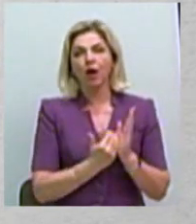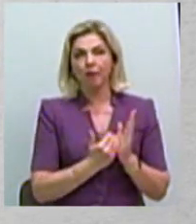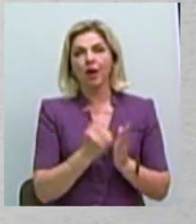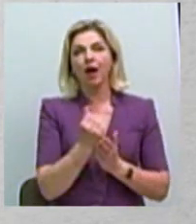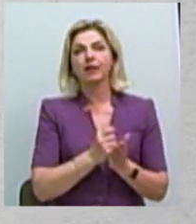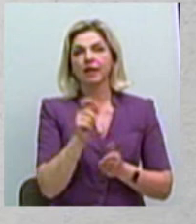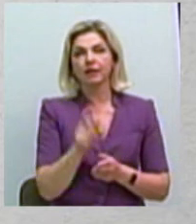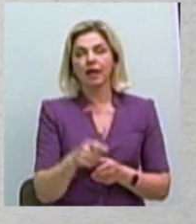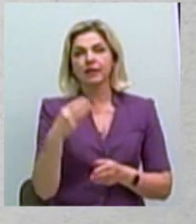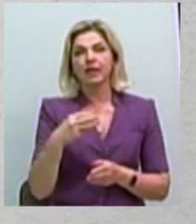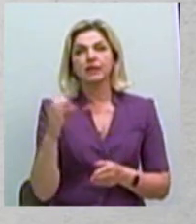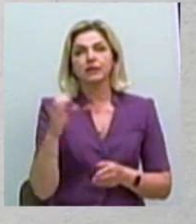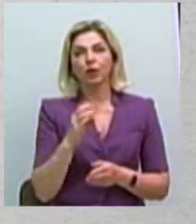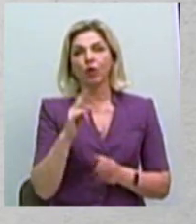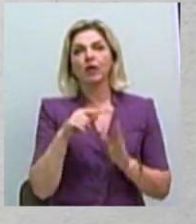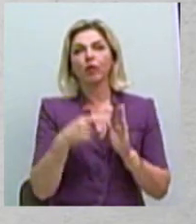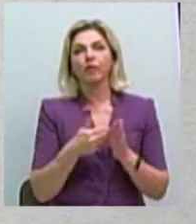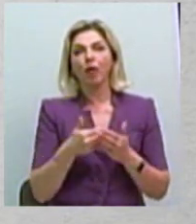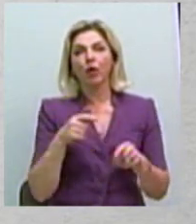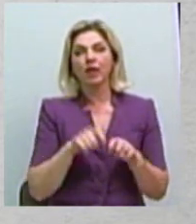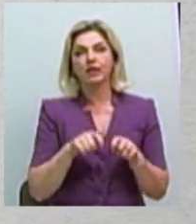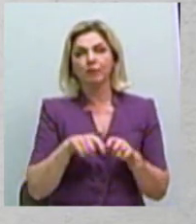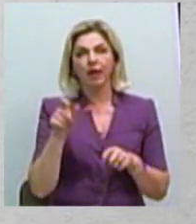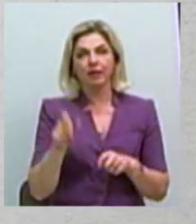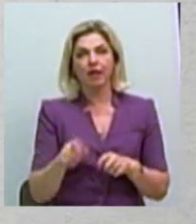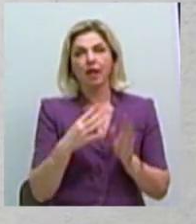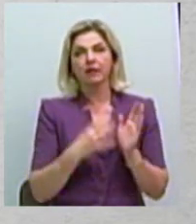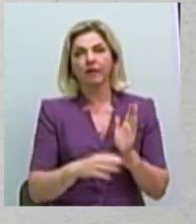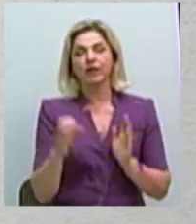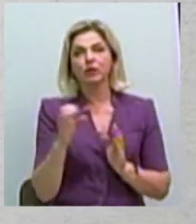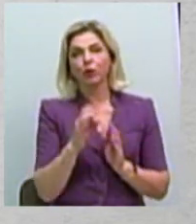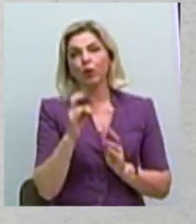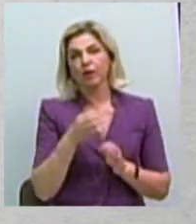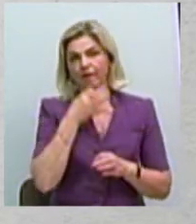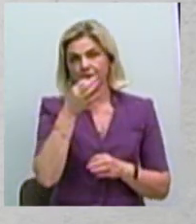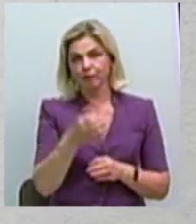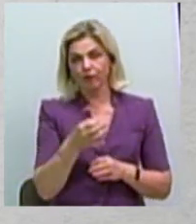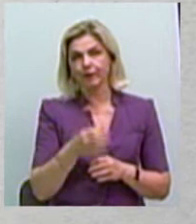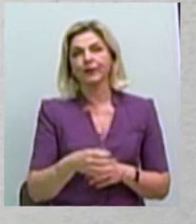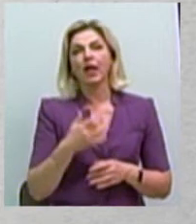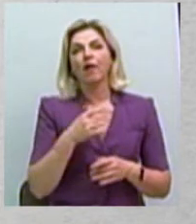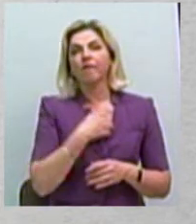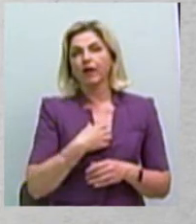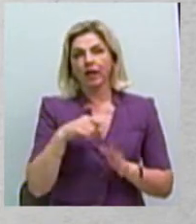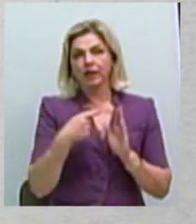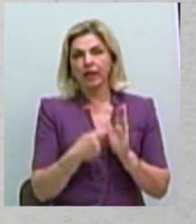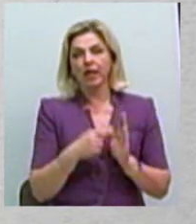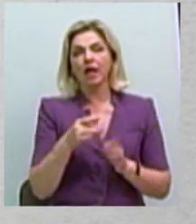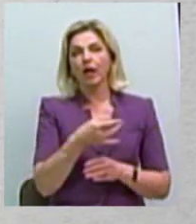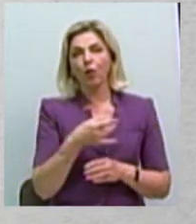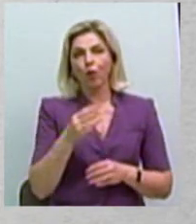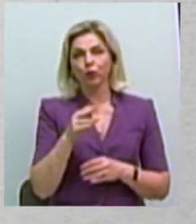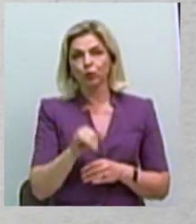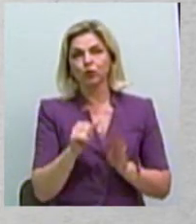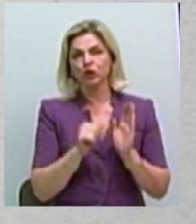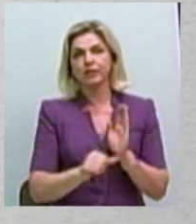30 секунд на запитання від експерта, 90 секунд на відповідь. Виклики регіону – 60 секунд